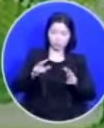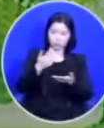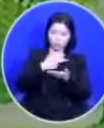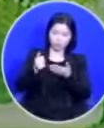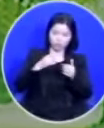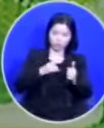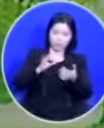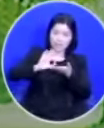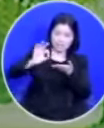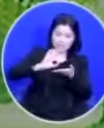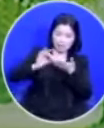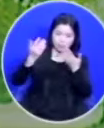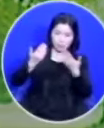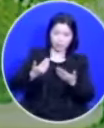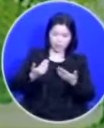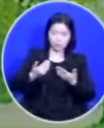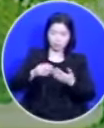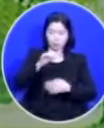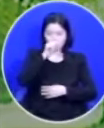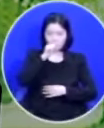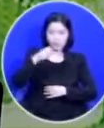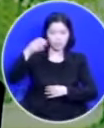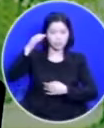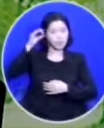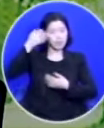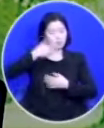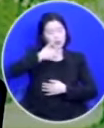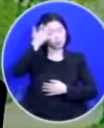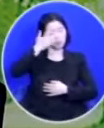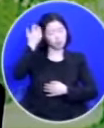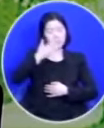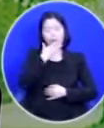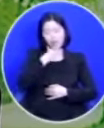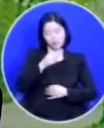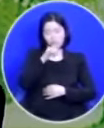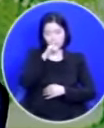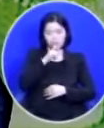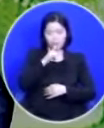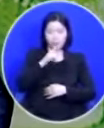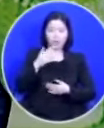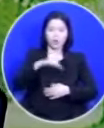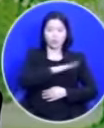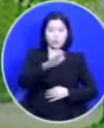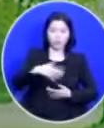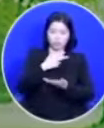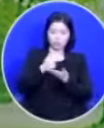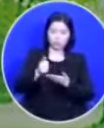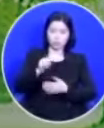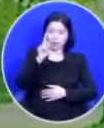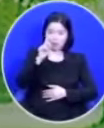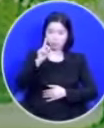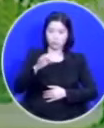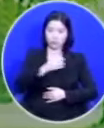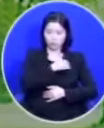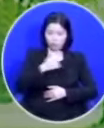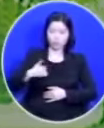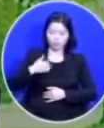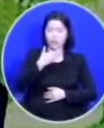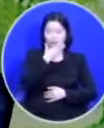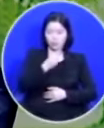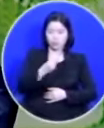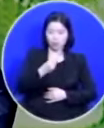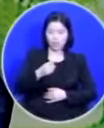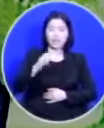받았으면 좋겠다는 꿈을 꾸며 행복의 합니다 우린 주님 한 분 만으로 충분히 행복합니다 단지 우리가